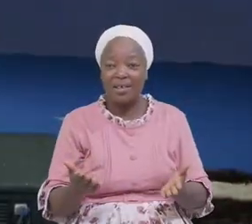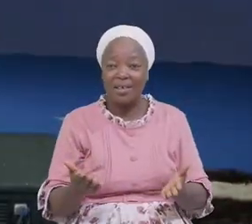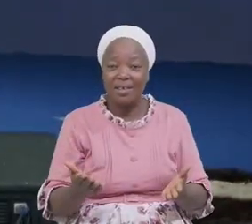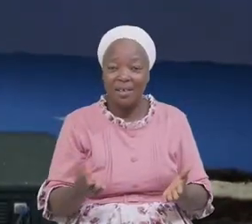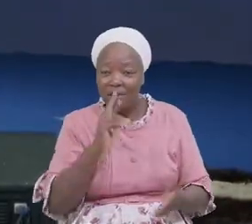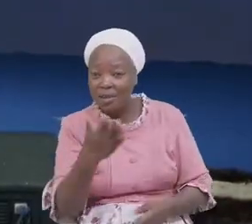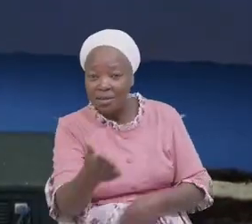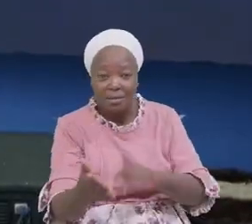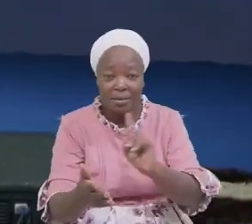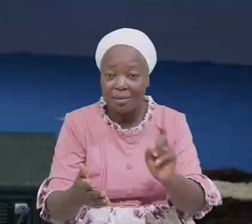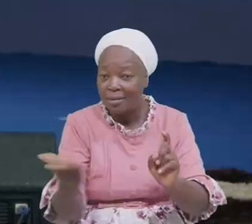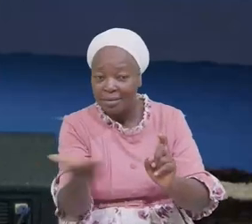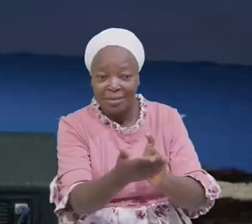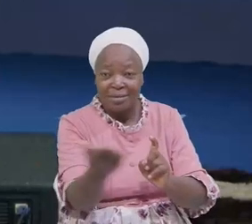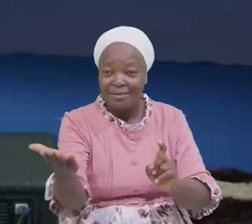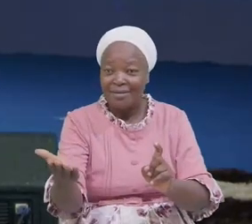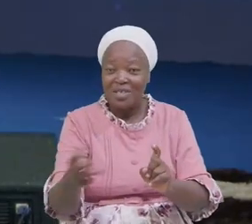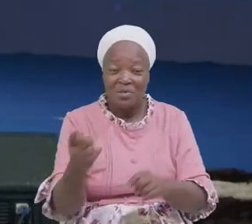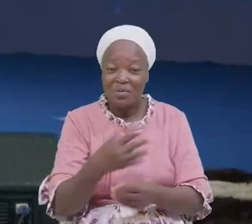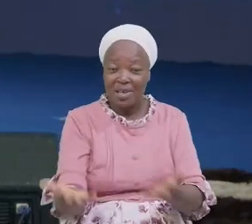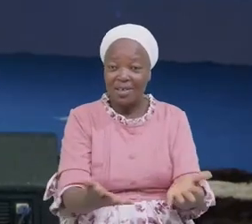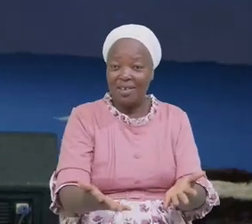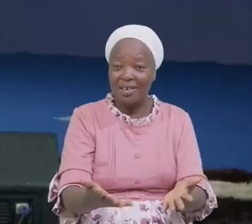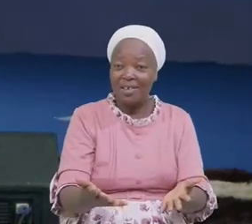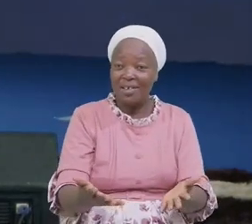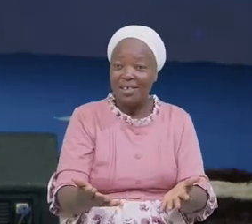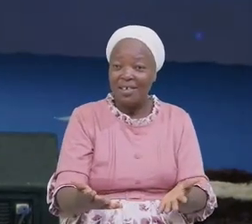es là? Il dit ceux qui sont là.